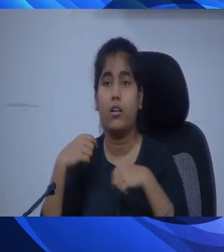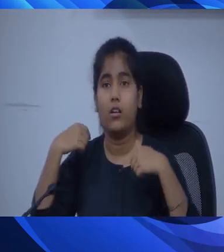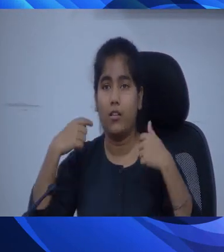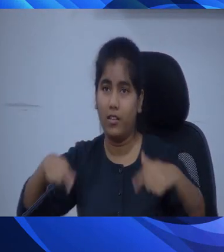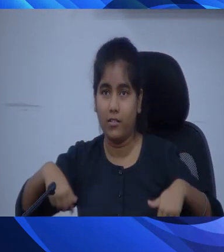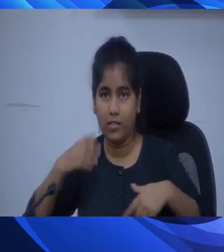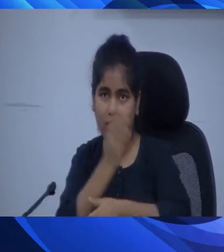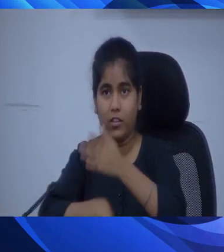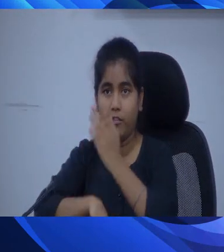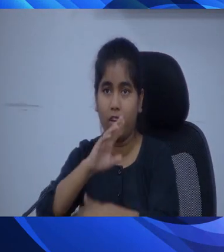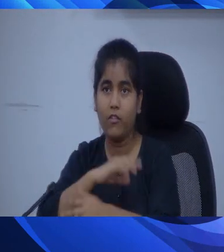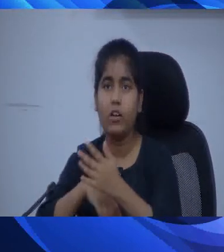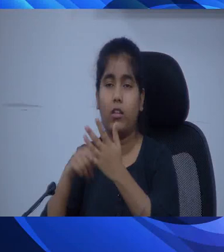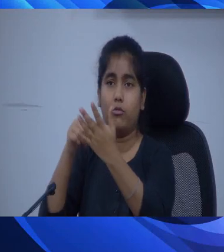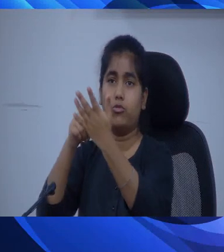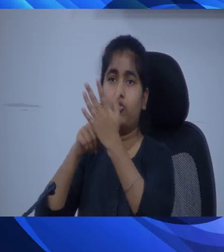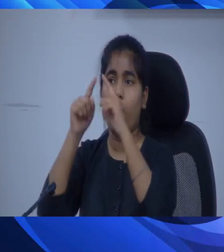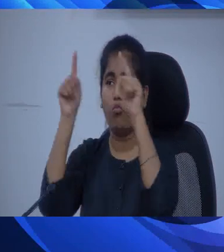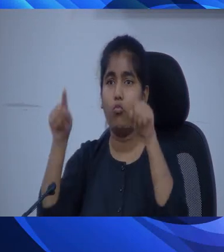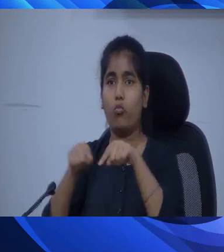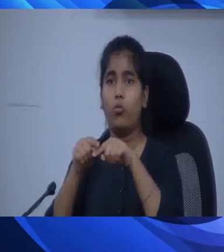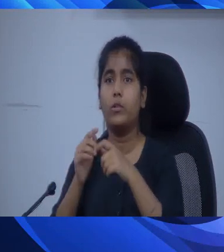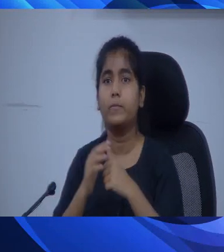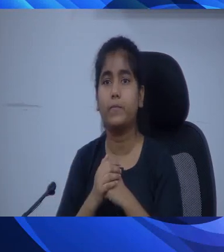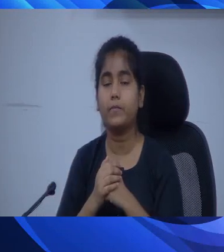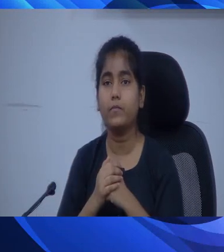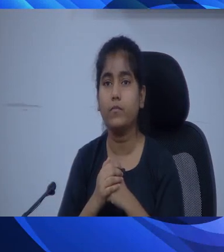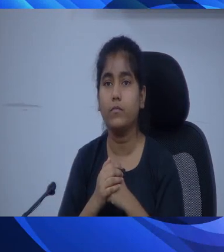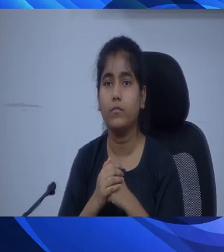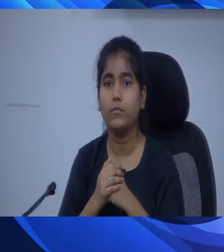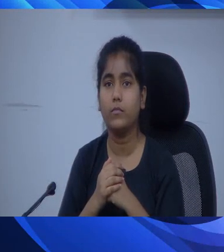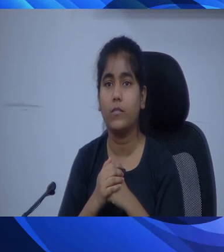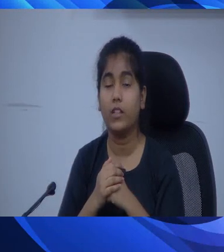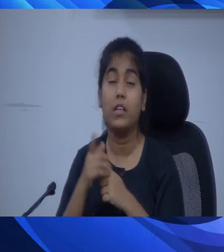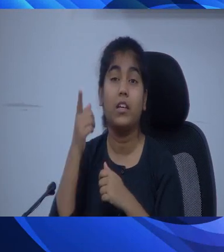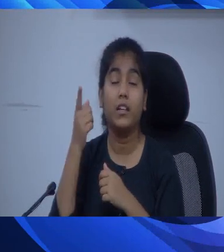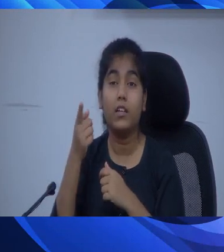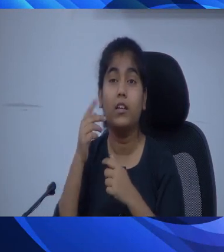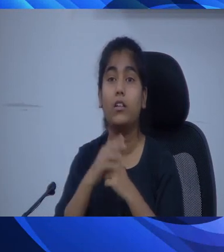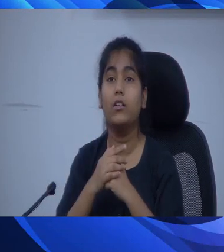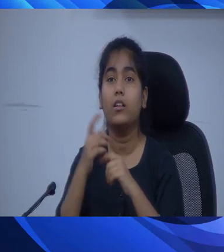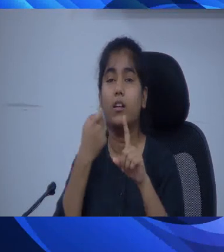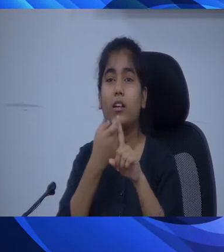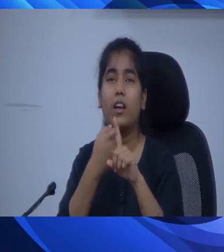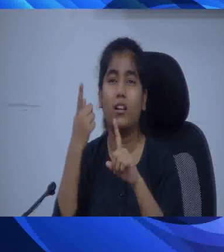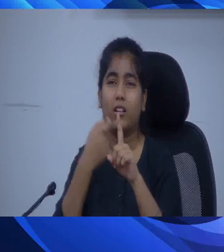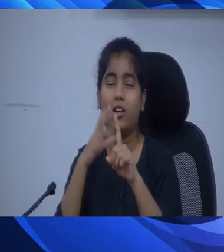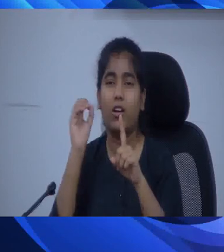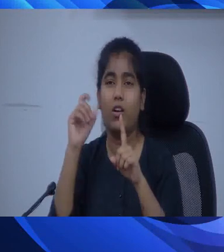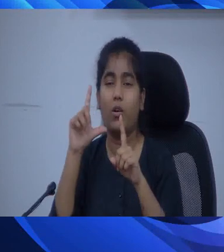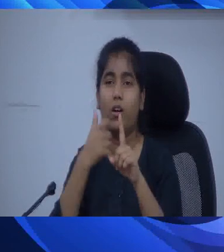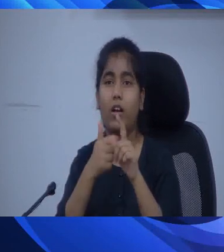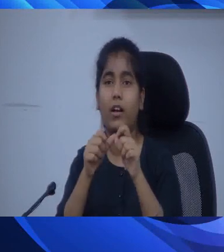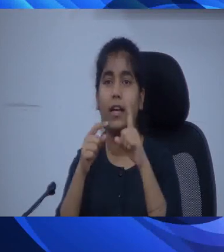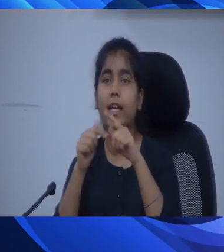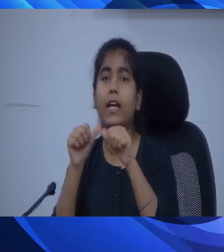बनी हुई है आप देखेंगे एक तरफ जहाँ पे दिव्यांगता का सिंबल लगा हुआ है, द साइनेज ऑफ डिसेबिलिटी इज देयर, वहाँ से एक जो है, ये कलकत्ता